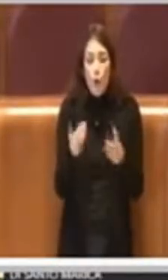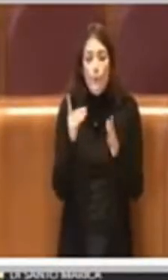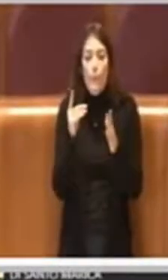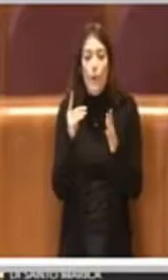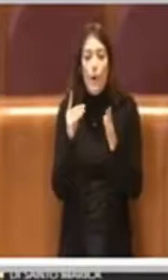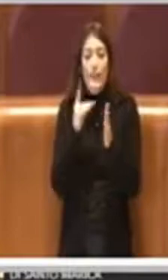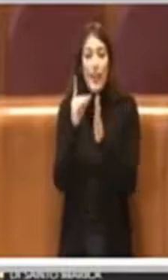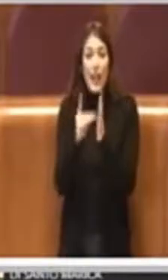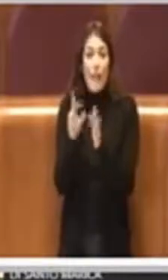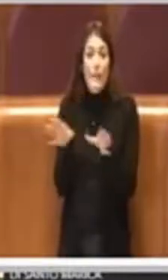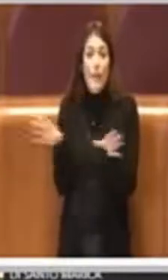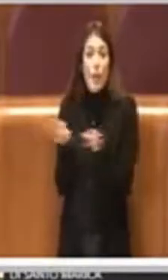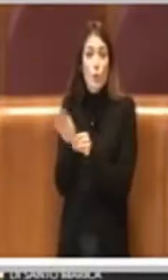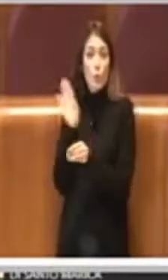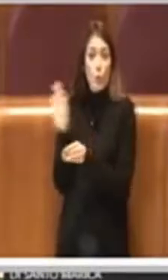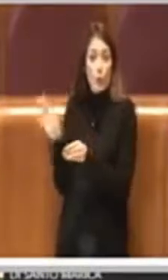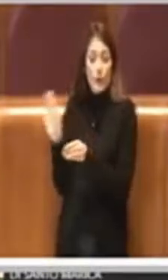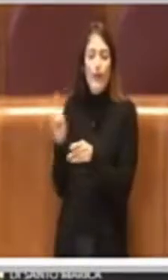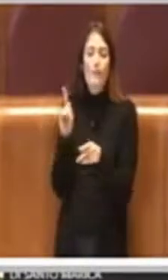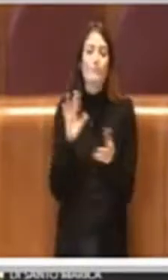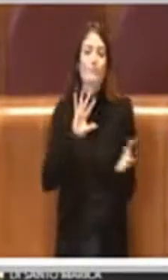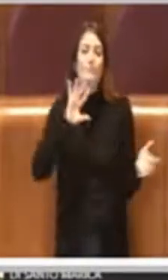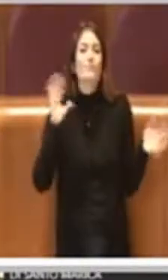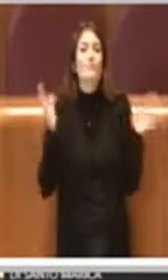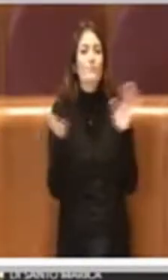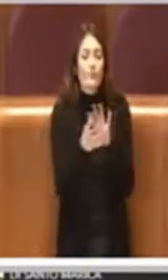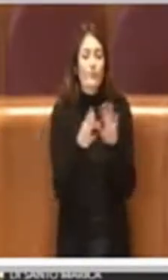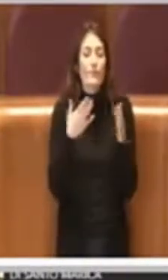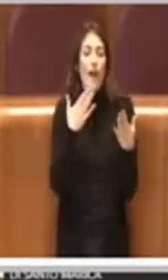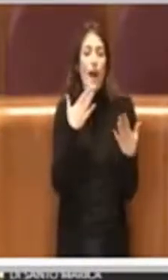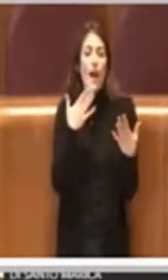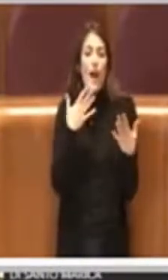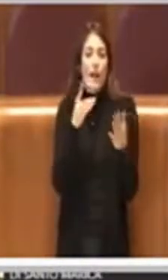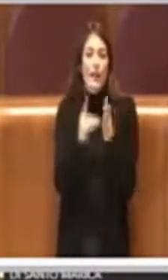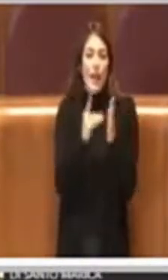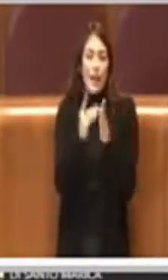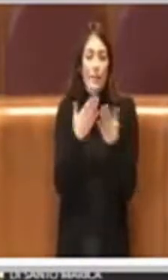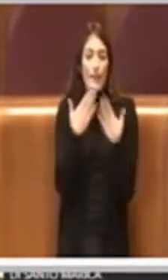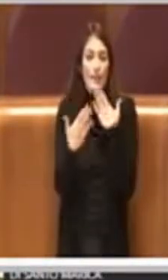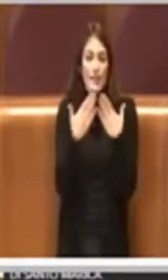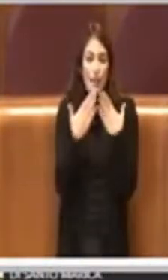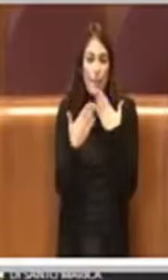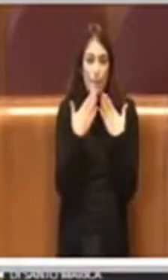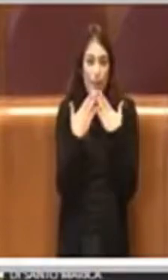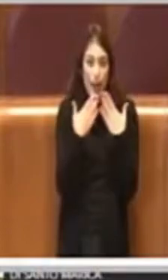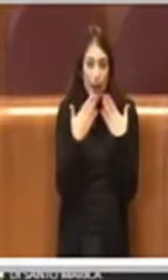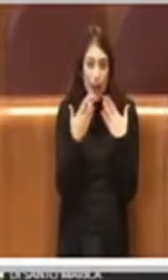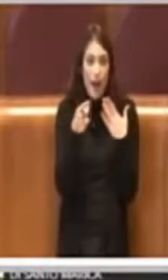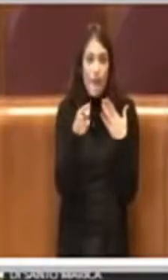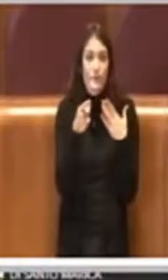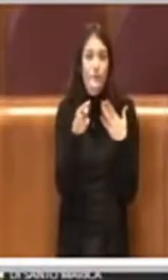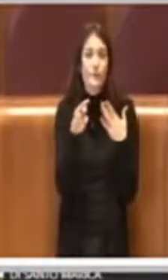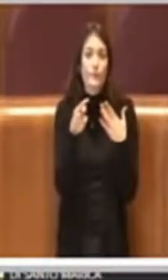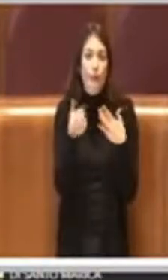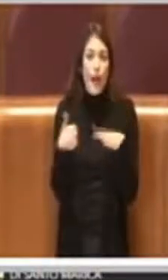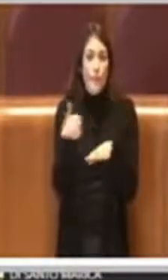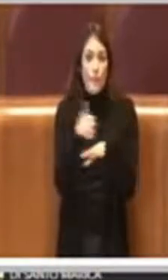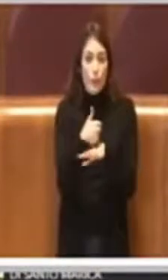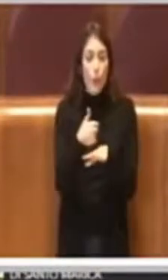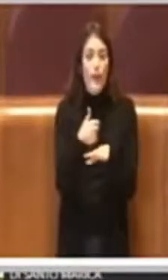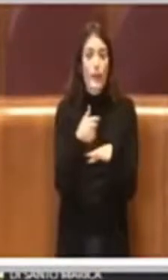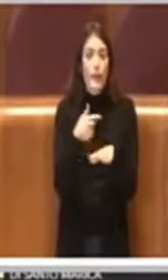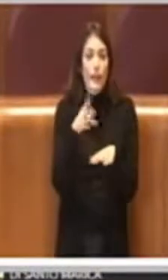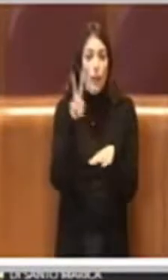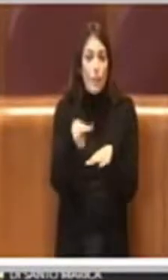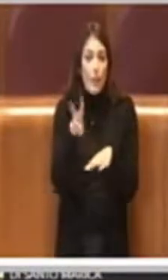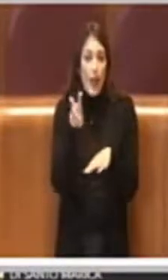giunta, che è divenuta poi delibera di Assemblea Capitolina l'81-2020, a fine maggio, che è stata